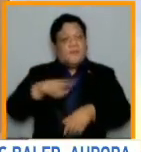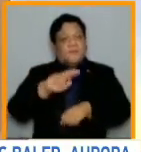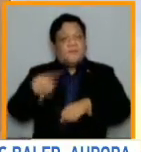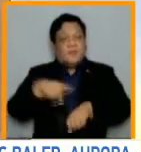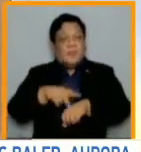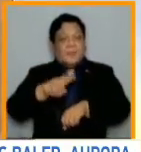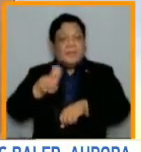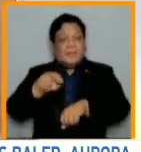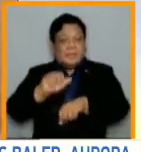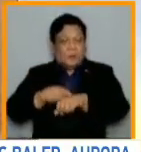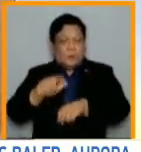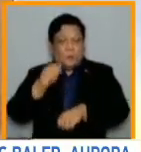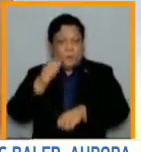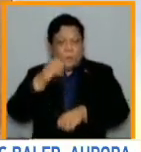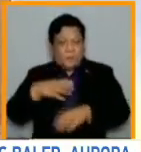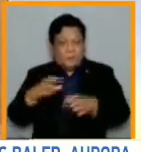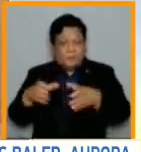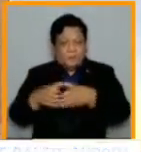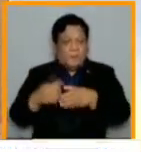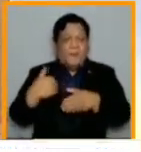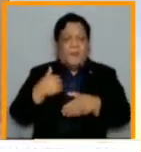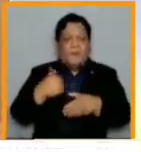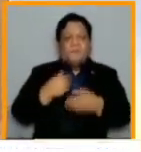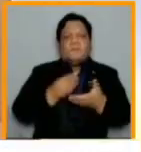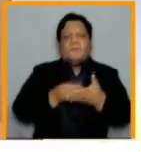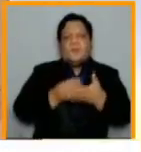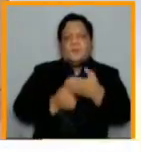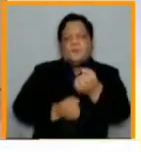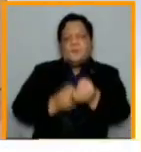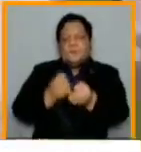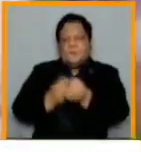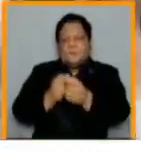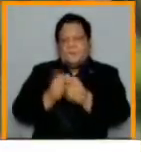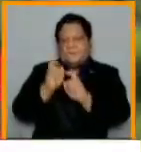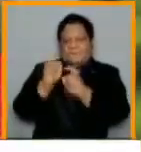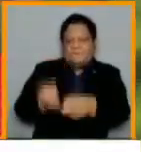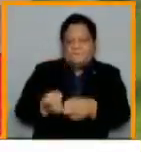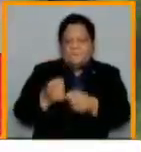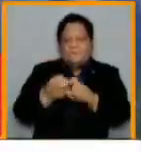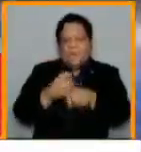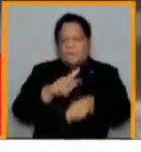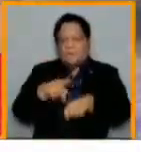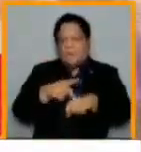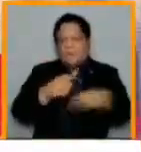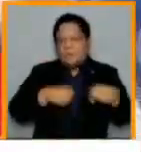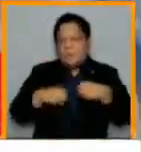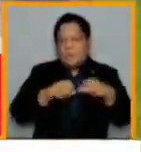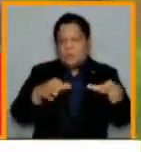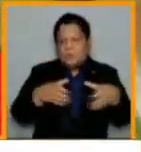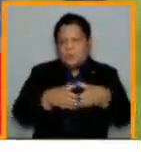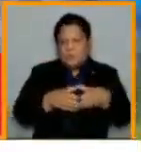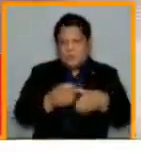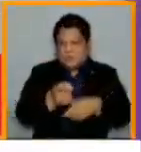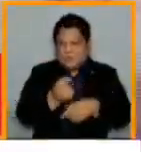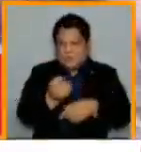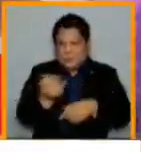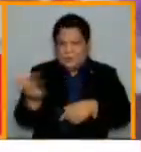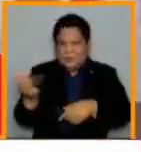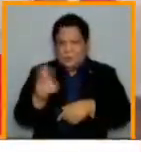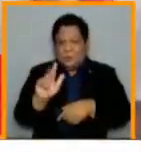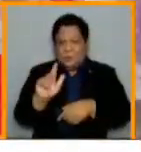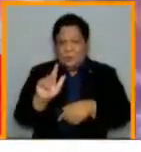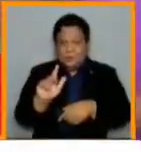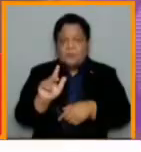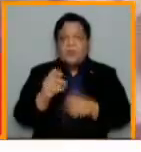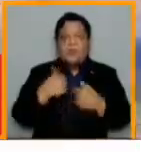ng cash incentives mula sa Philippine Sports Commission. Ang 23 players ay bibigyan po ng 50,000 pesos o